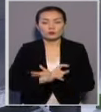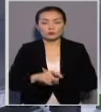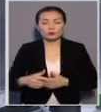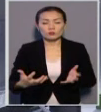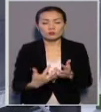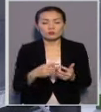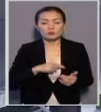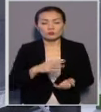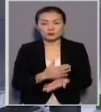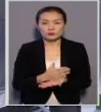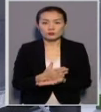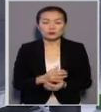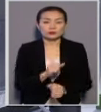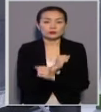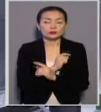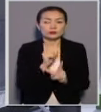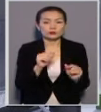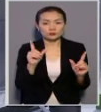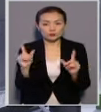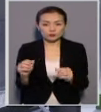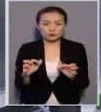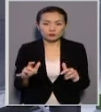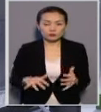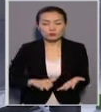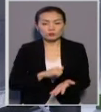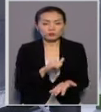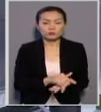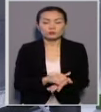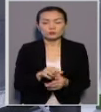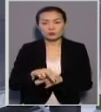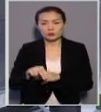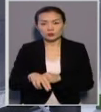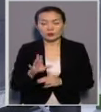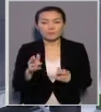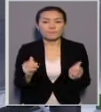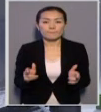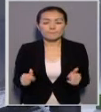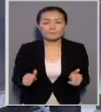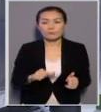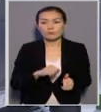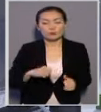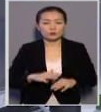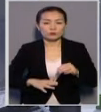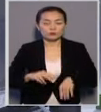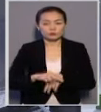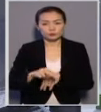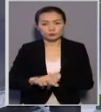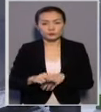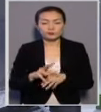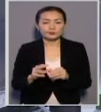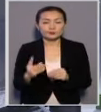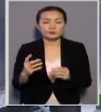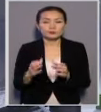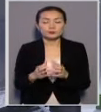жасаймын. Оларға санатория таңдатқызып, компьютерге отырғызып, өздеріне үйретемін. Қалай порталға кіруге керек екендігін, бірінші